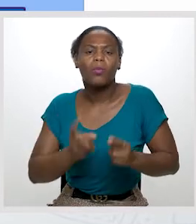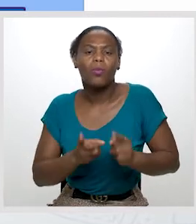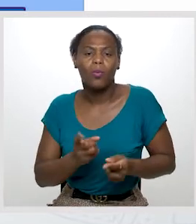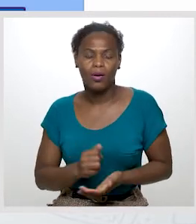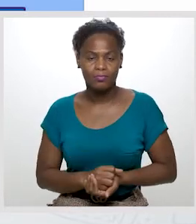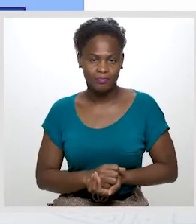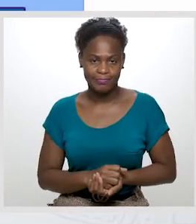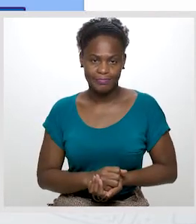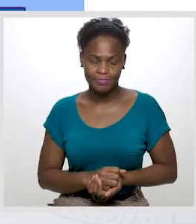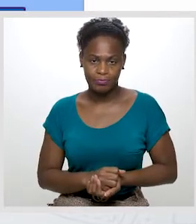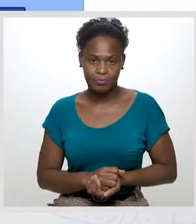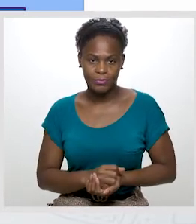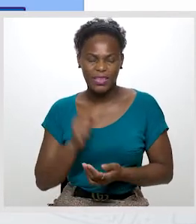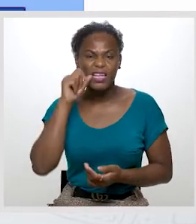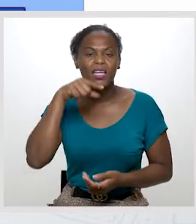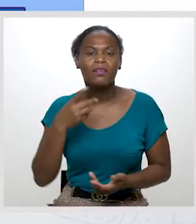Et qu'est-ce qu'on gagne?